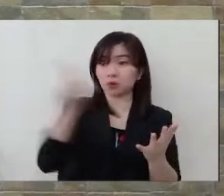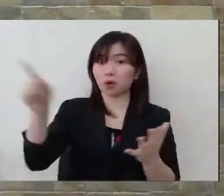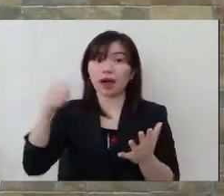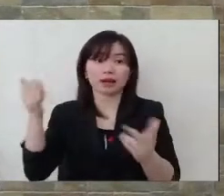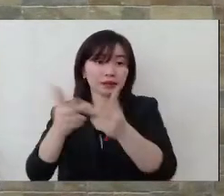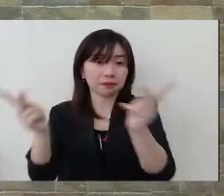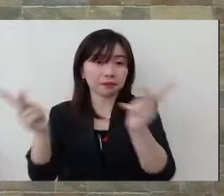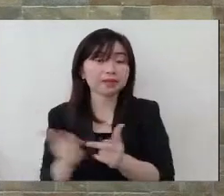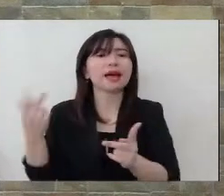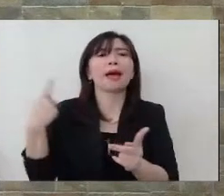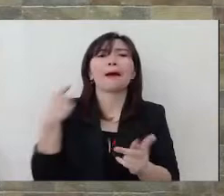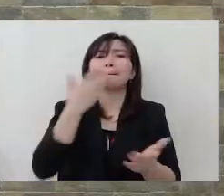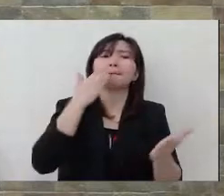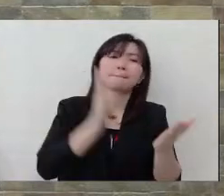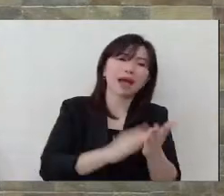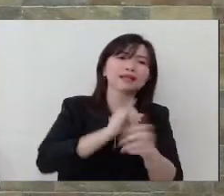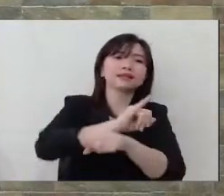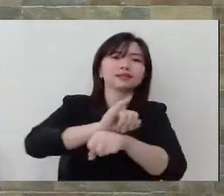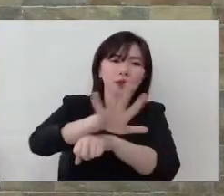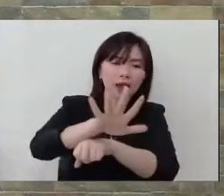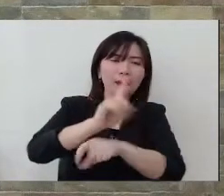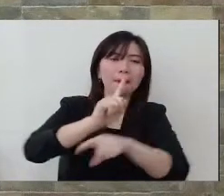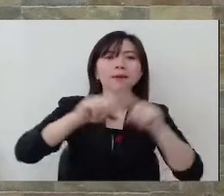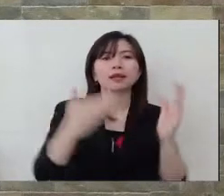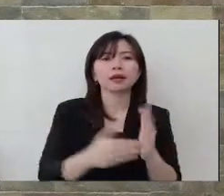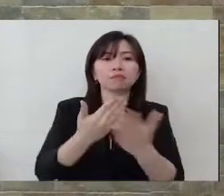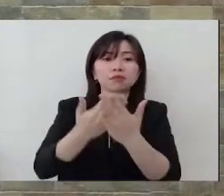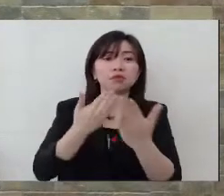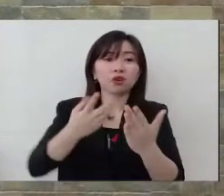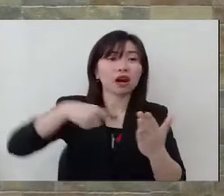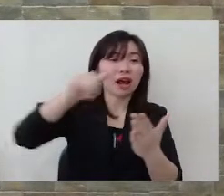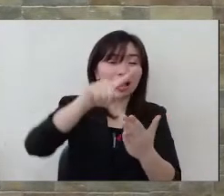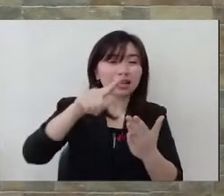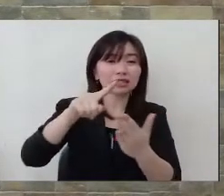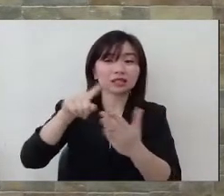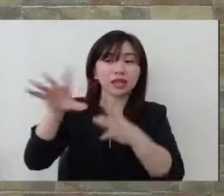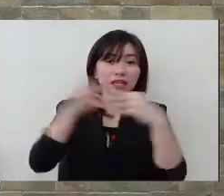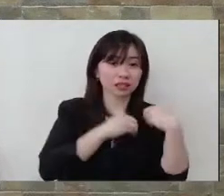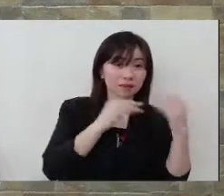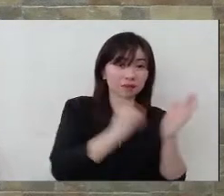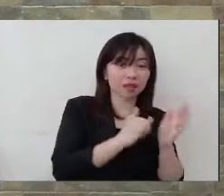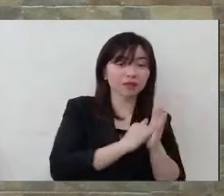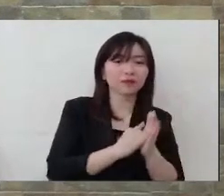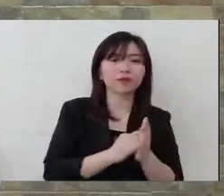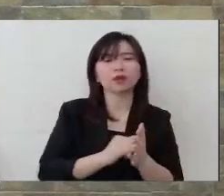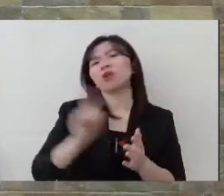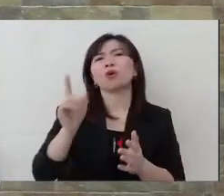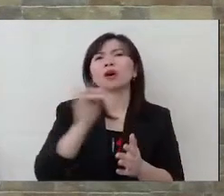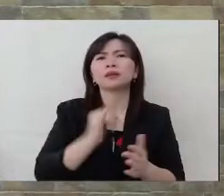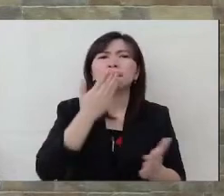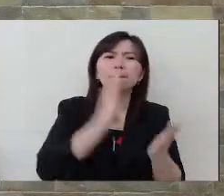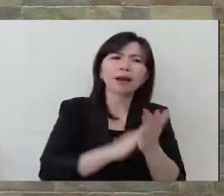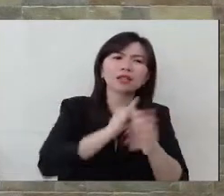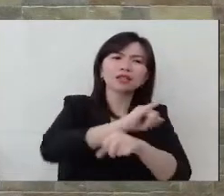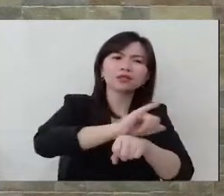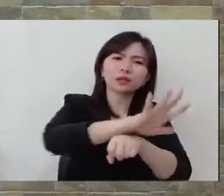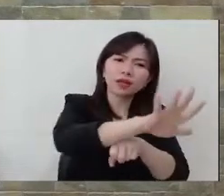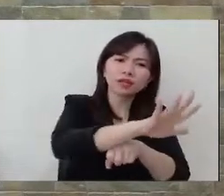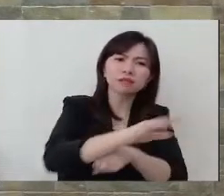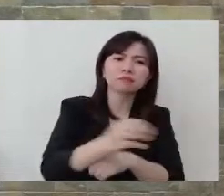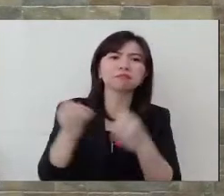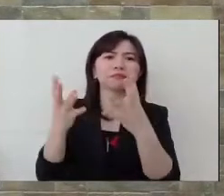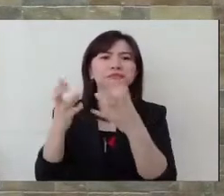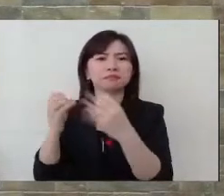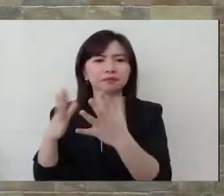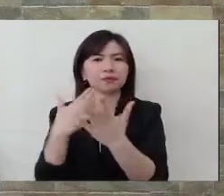ang masamang impluensya. But before dumating sa atin bilang isang kabataan, ang masamang impluensya, marami ng